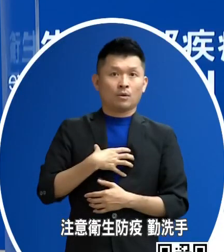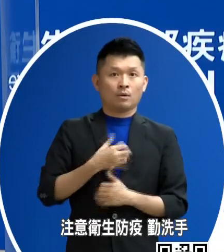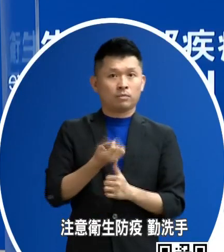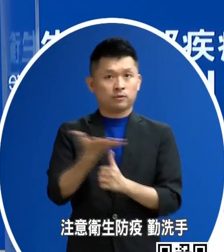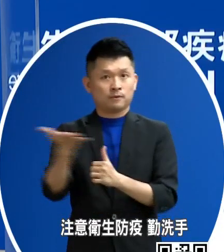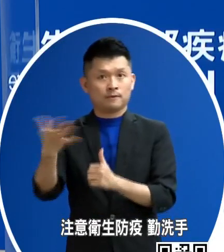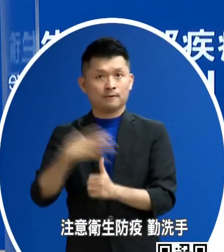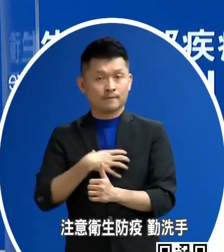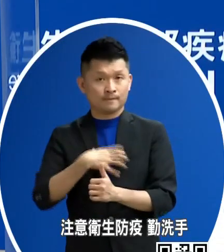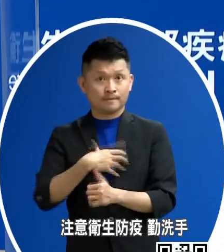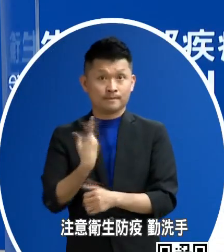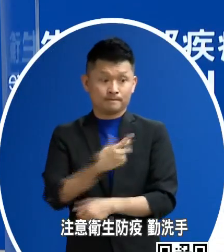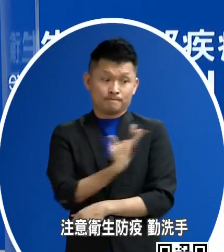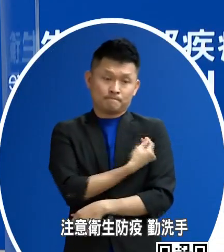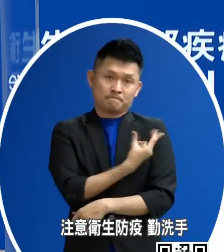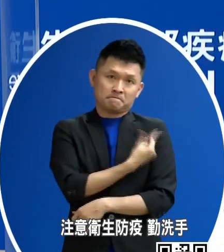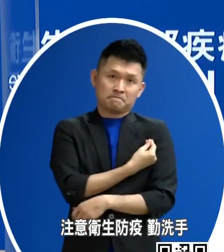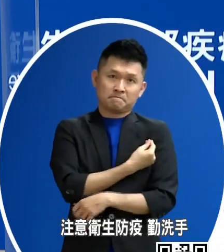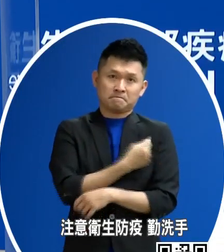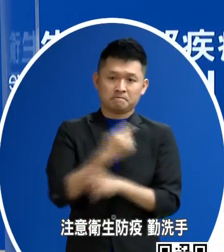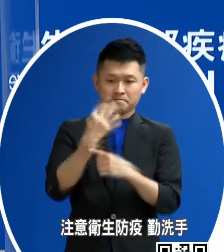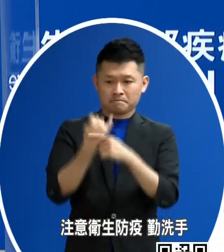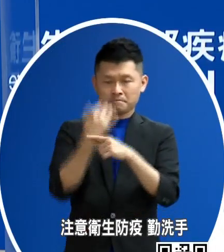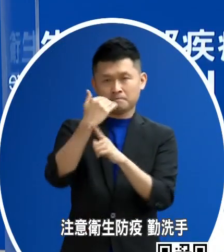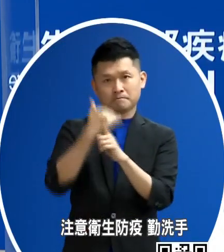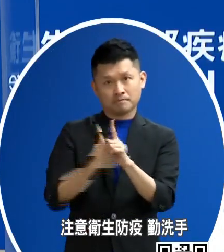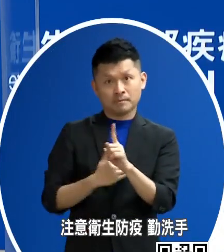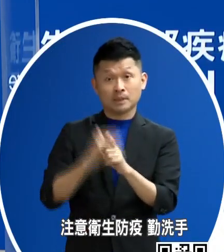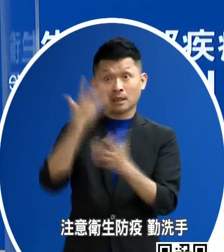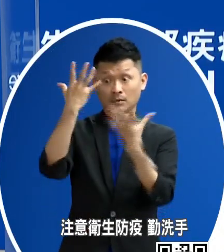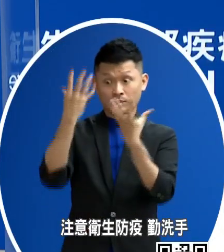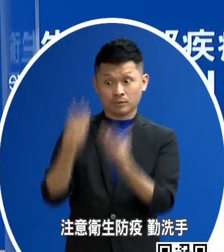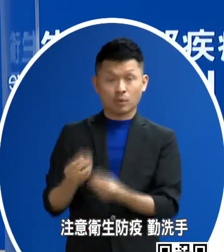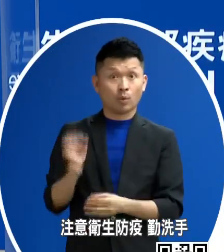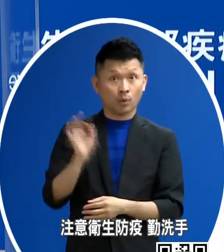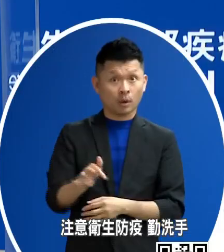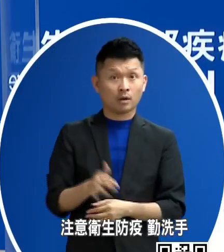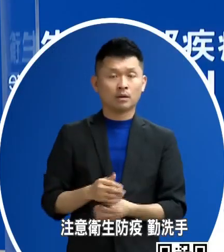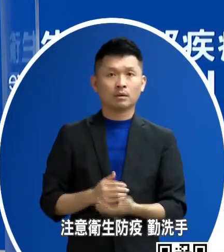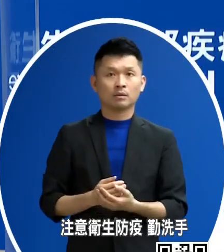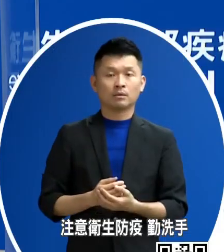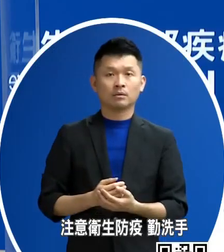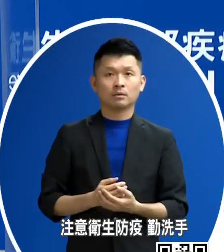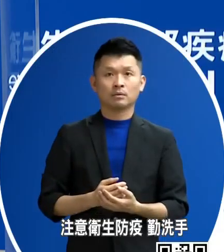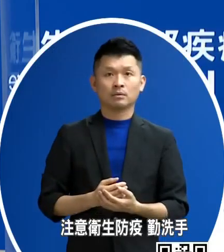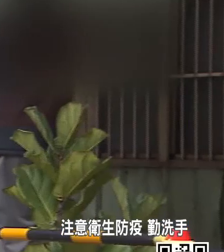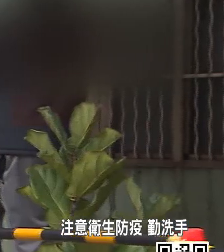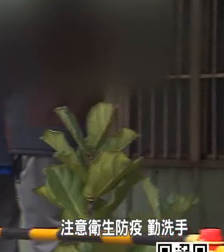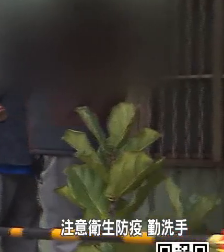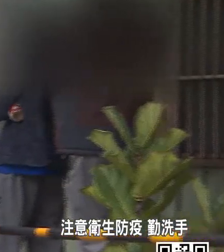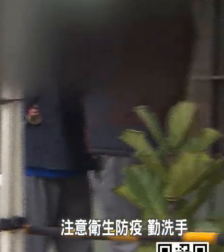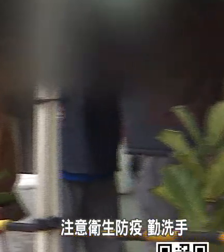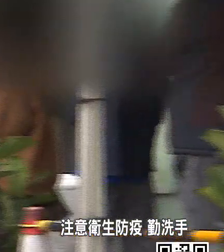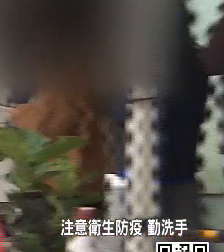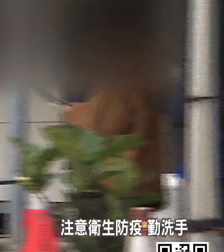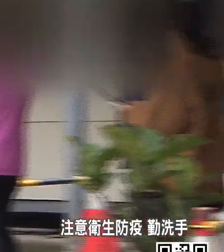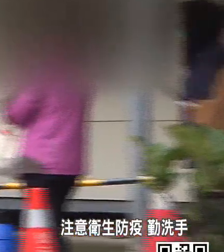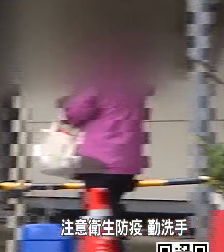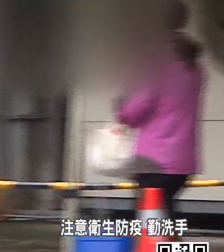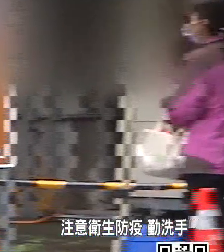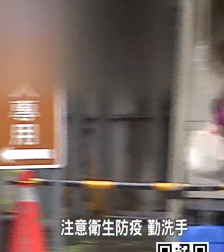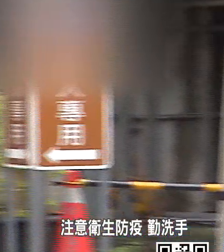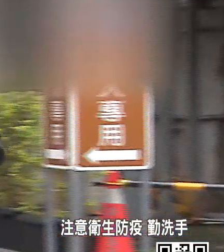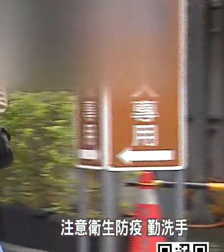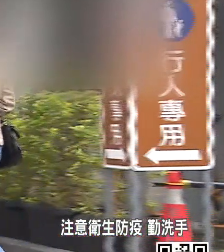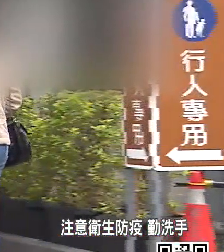猛，那疫苗打的情况不好，我降下来它也是降的最快，而且降到比较低的一个低点。 毕竟要压下整